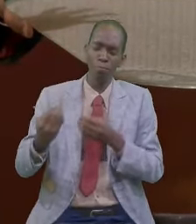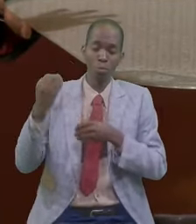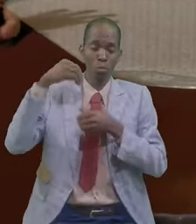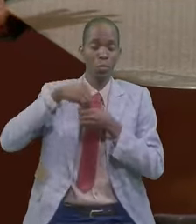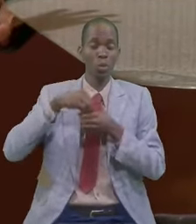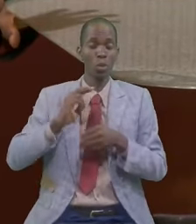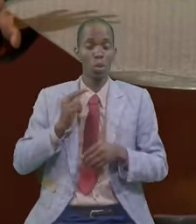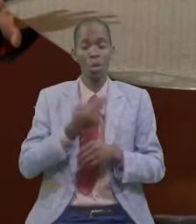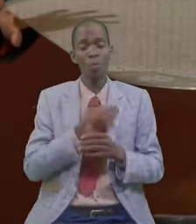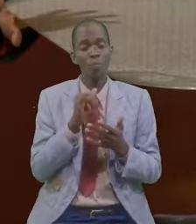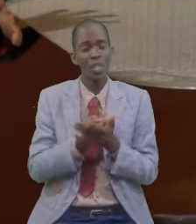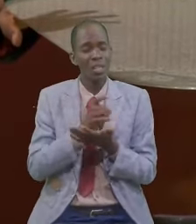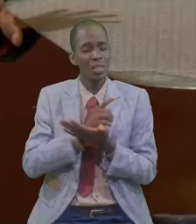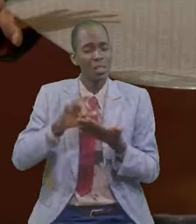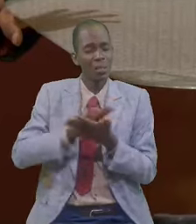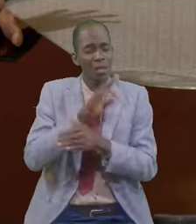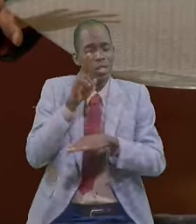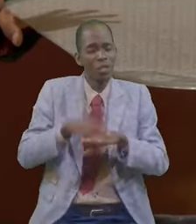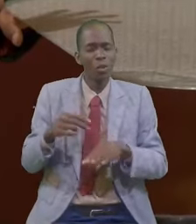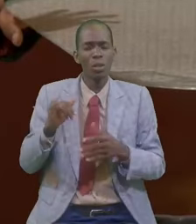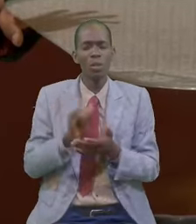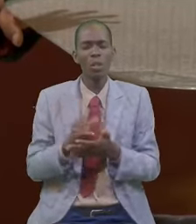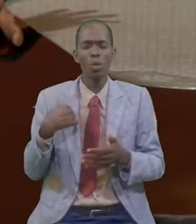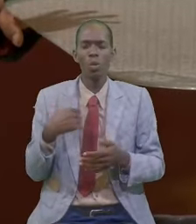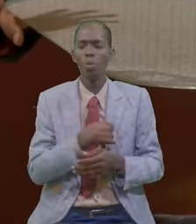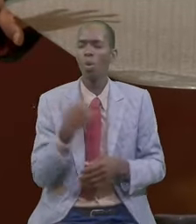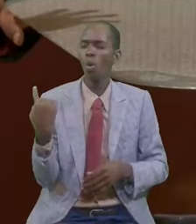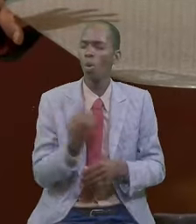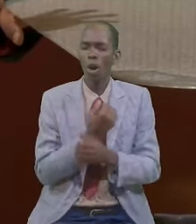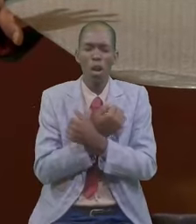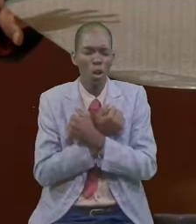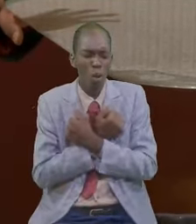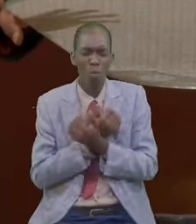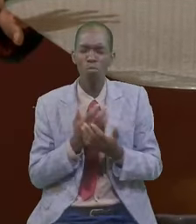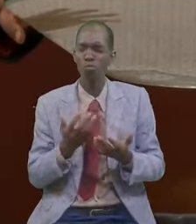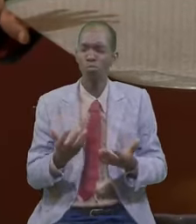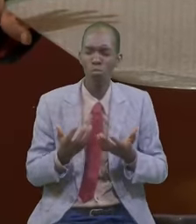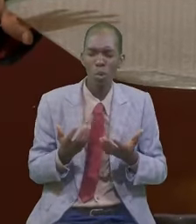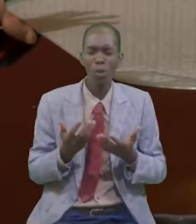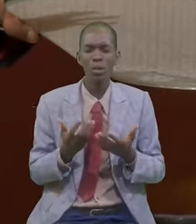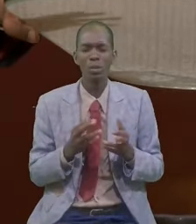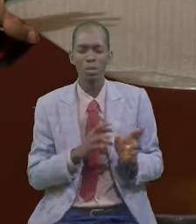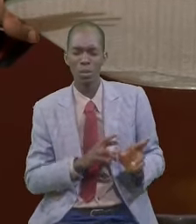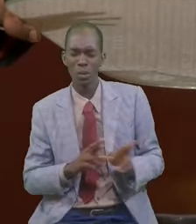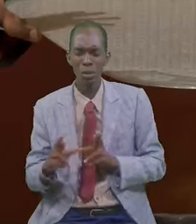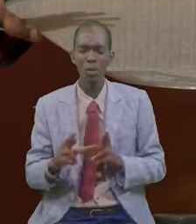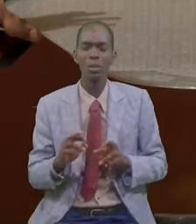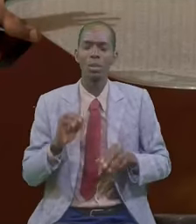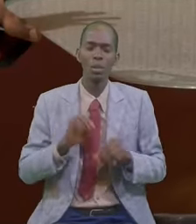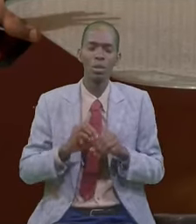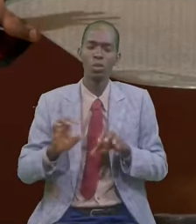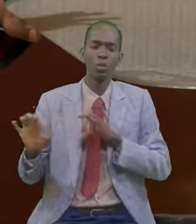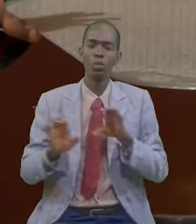nature divine. Que tu nous communiques la nature divine qui aime, qui désire à faire ta